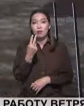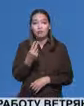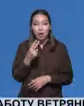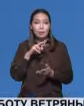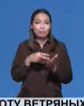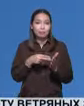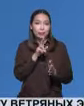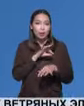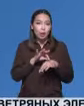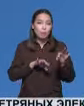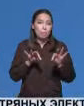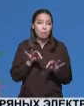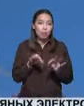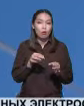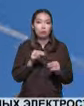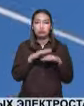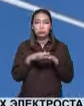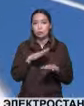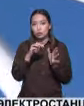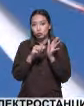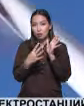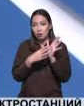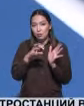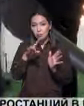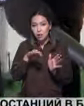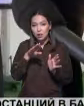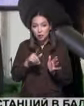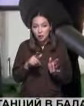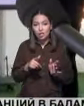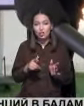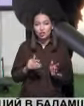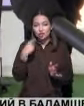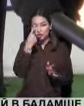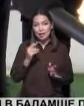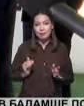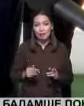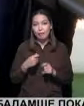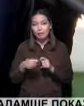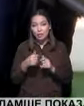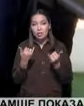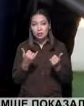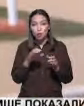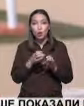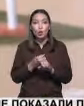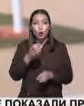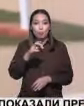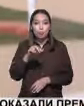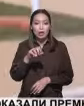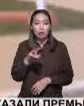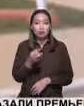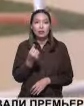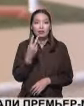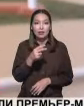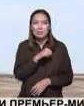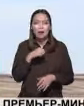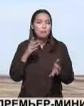данных проектов вложено 69 миллиардов тенге частных инвестиций. На данный момент турбины Бадамша-2 являются самыми